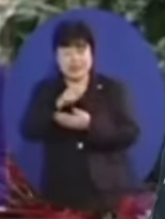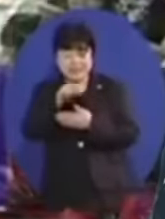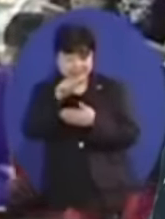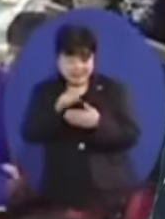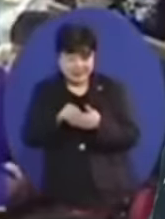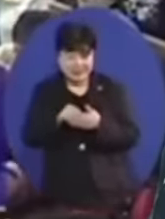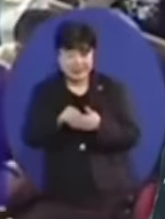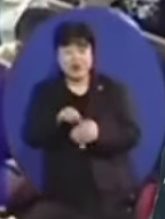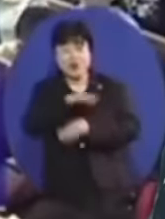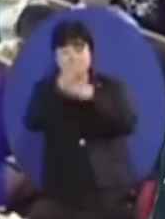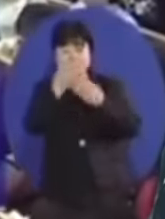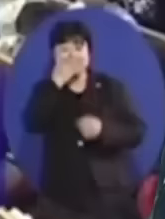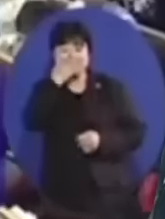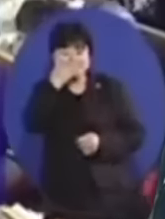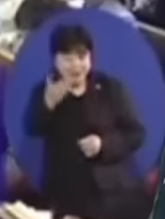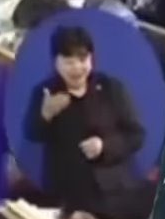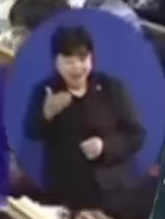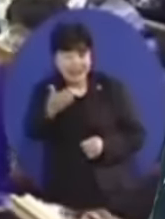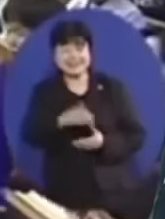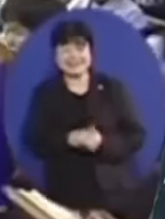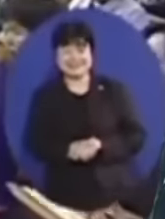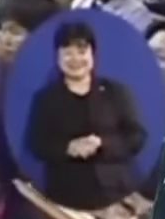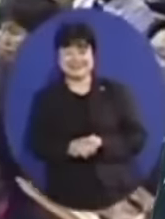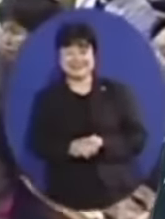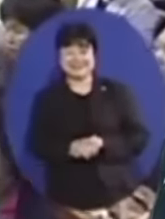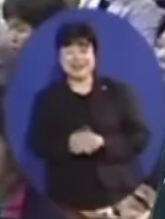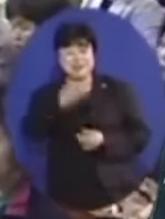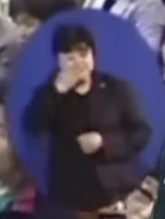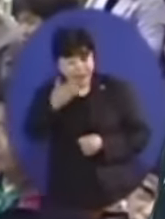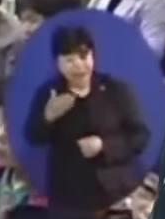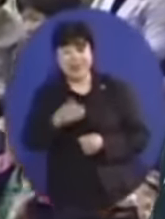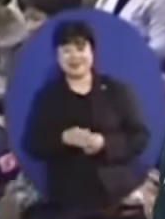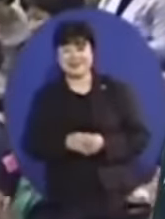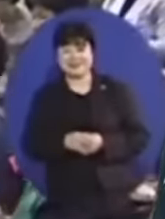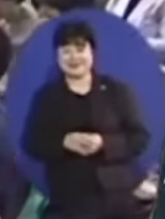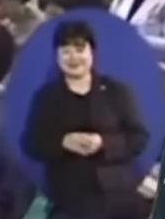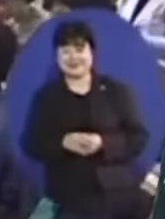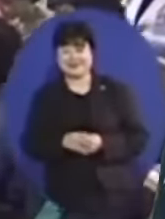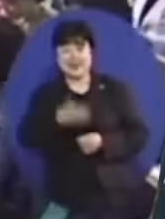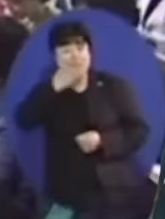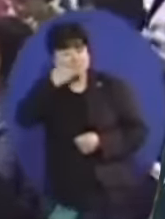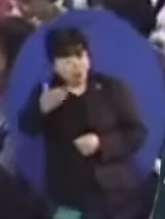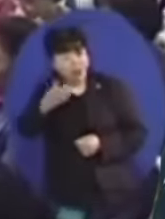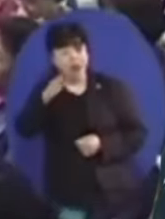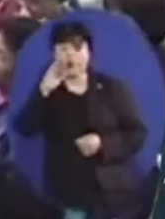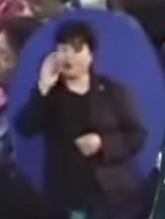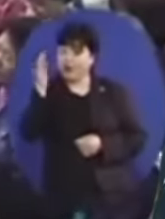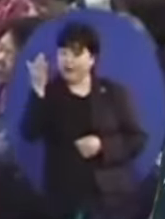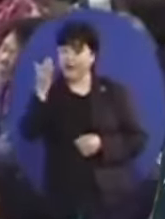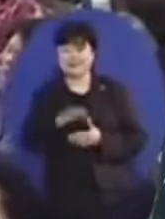안에서 내가 모든 것을 할 수 있느니라. 여러분 할 수 있습니다. 할 수 있고 말고요.